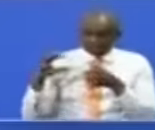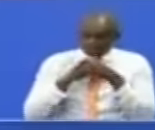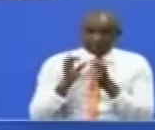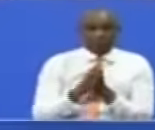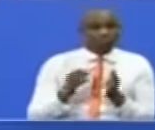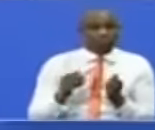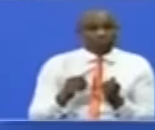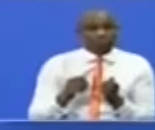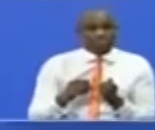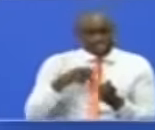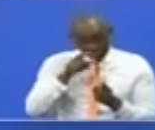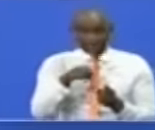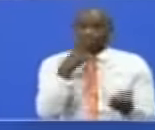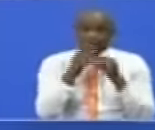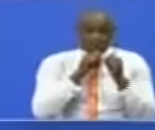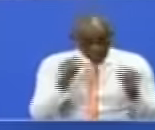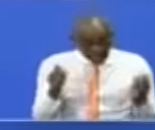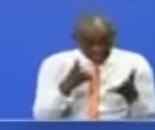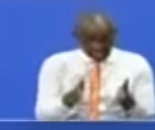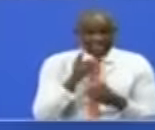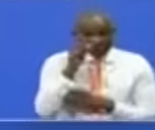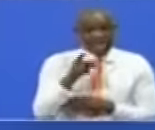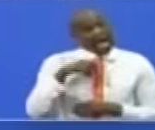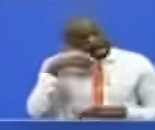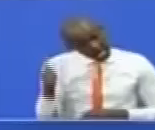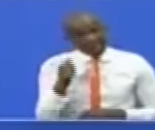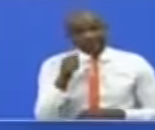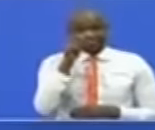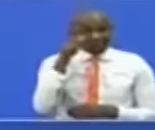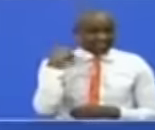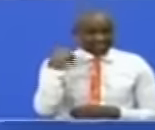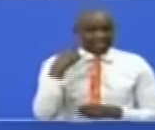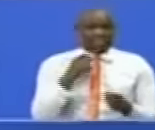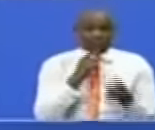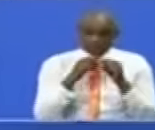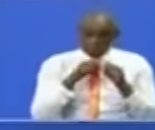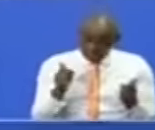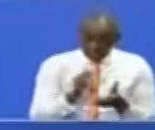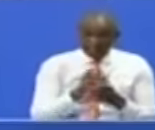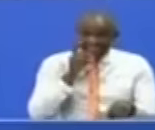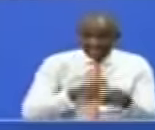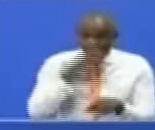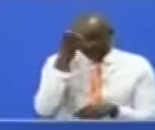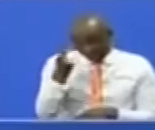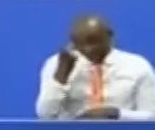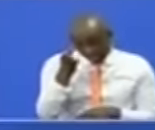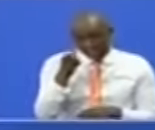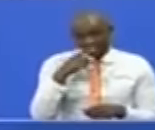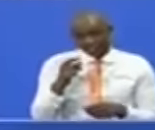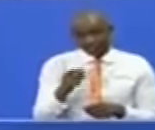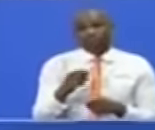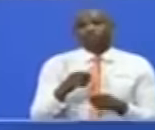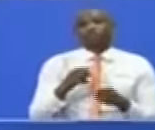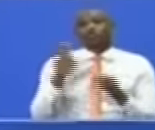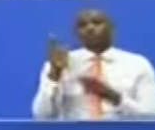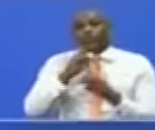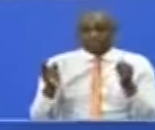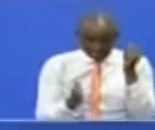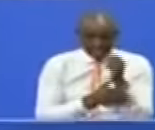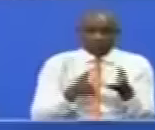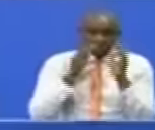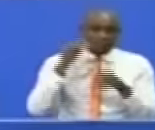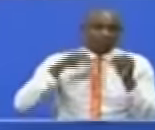hivi sasa anaongea vizuri sana na wengine kwa runinga jana walikuwa anaongea vizuri sana. Lakini wakienda mikutano ya usiku huko wanaanza kutafuta kura kutumia hiyo